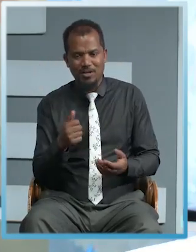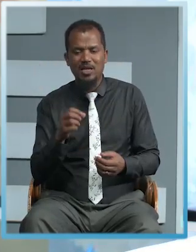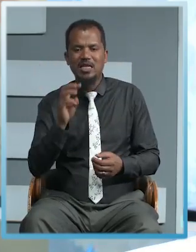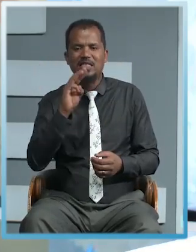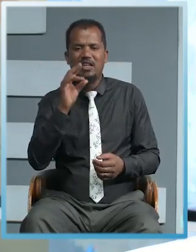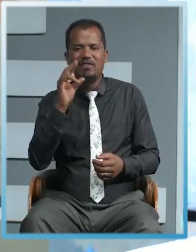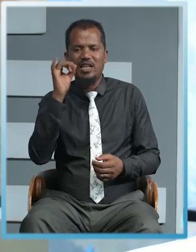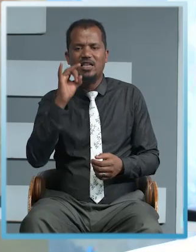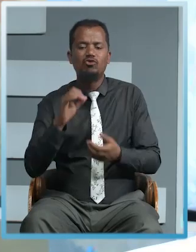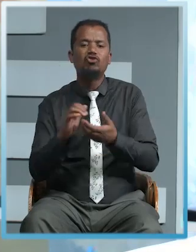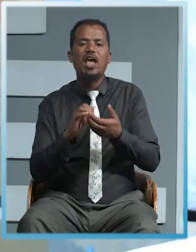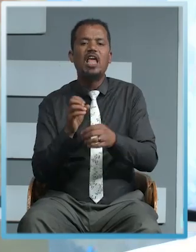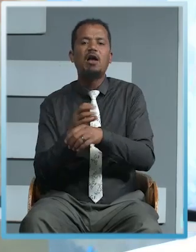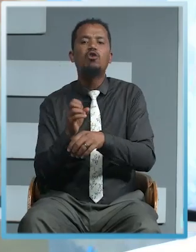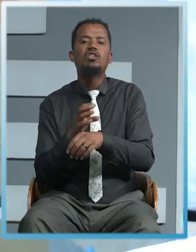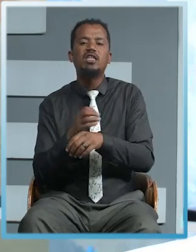በሲቪል ሶሳይቲ ካውንስሉ በኩል